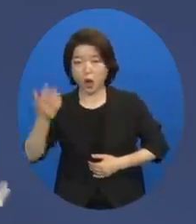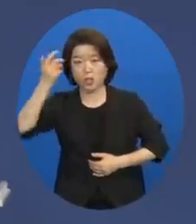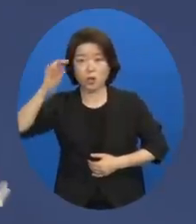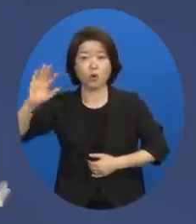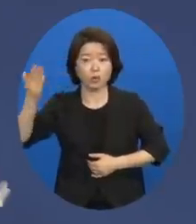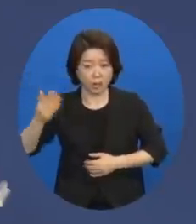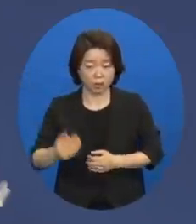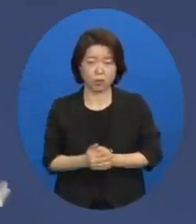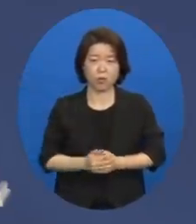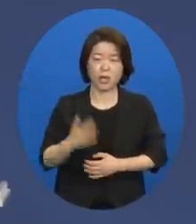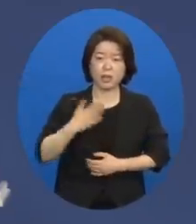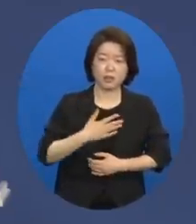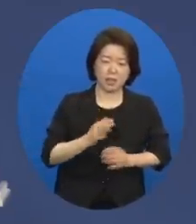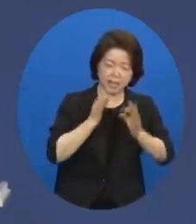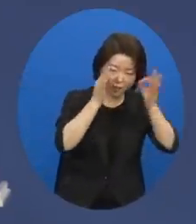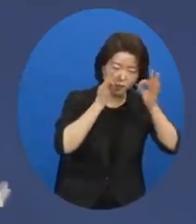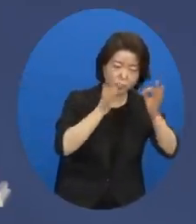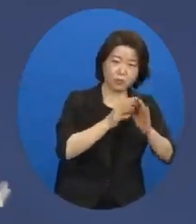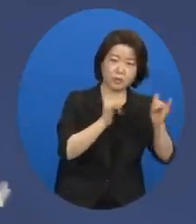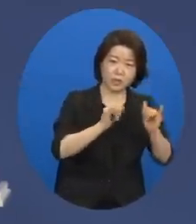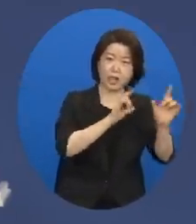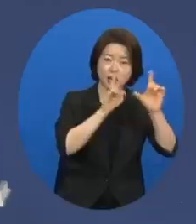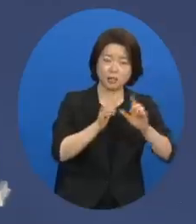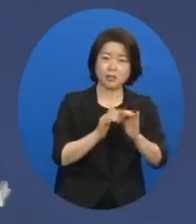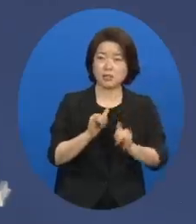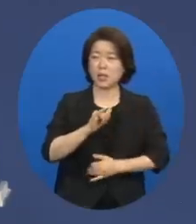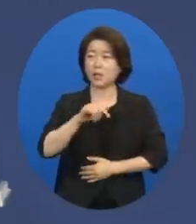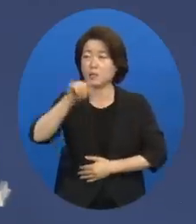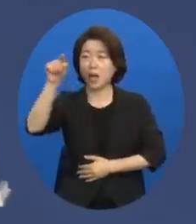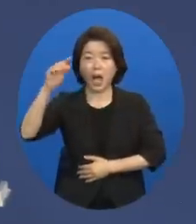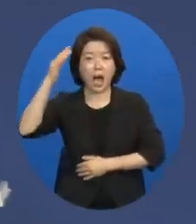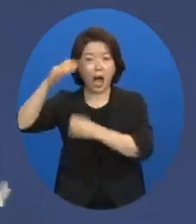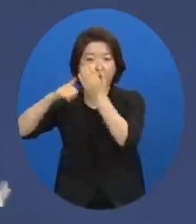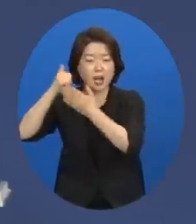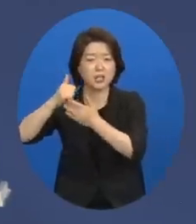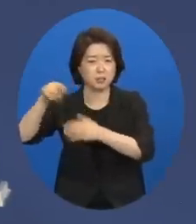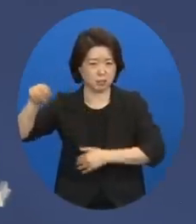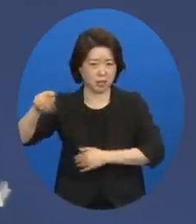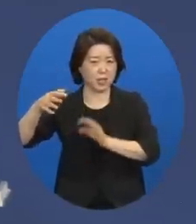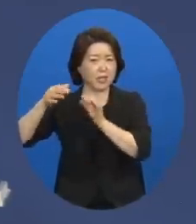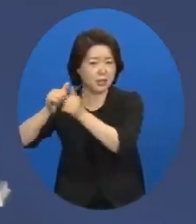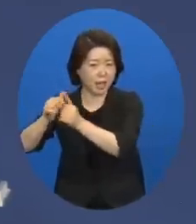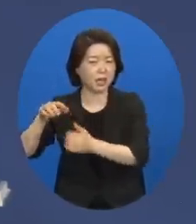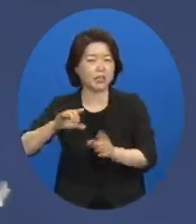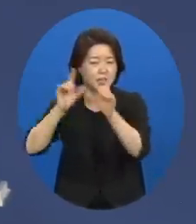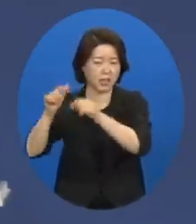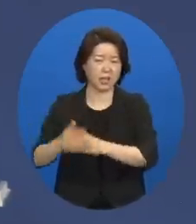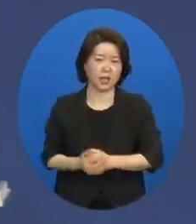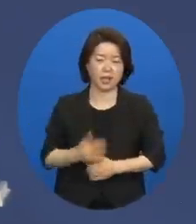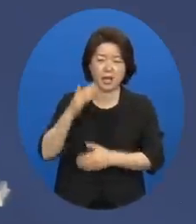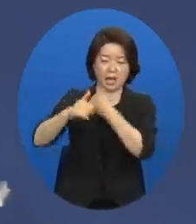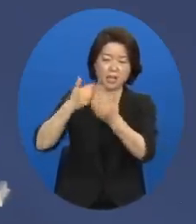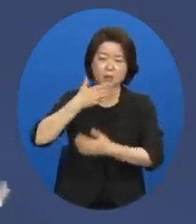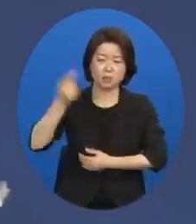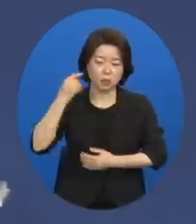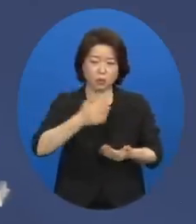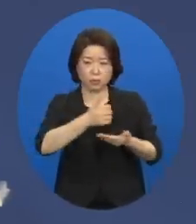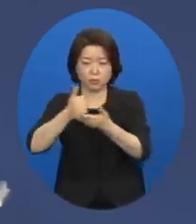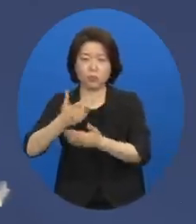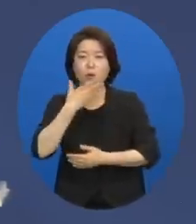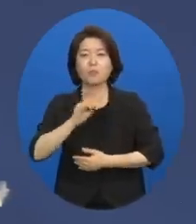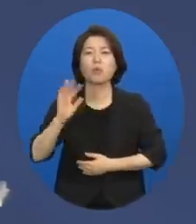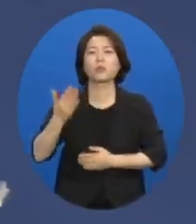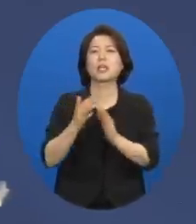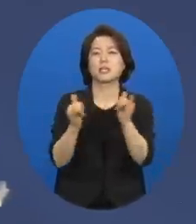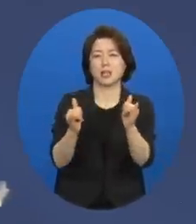자가 하나님의 의해서 살아가는 자 이게 바로 복음 안에 초청받은 우리의 복된 복음의 사람들인 것입니다.